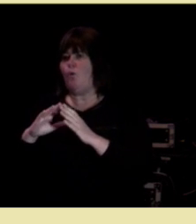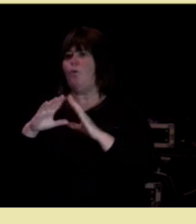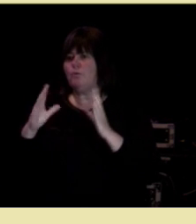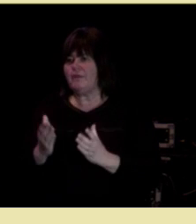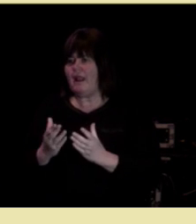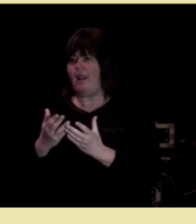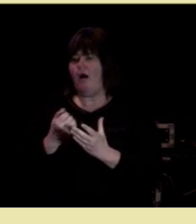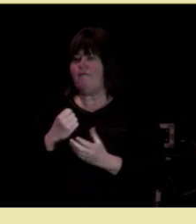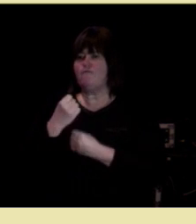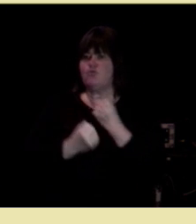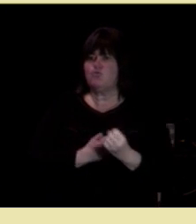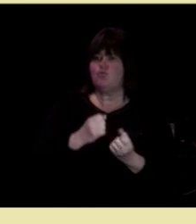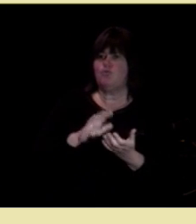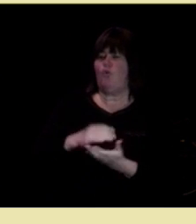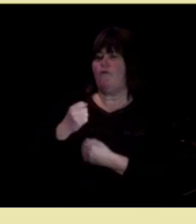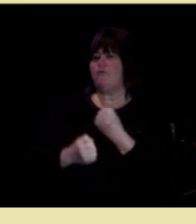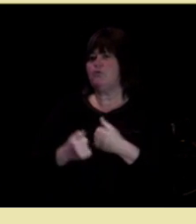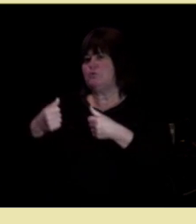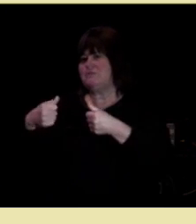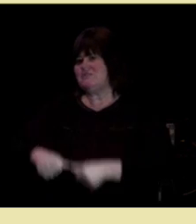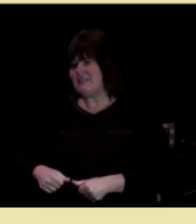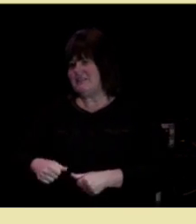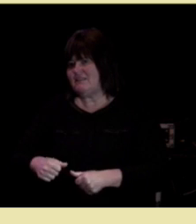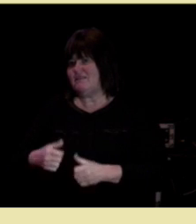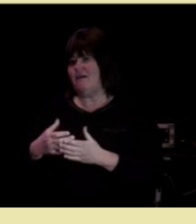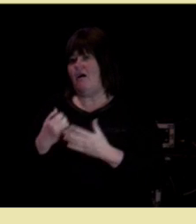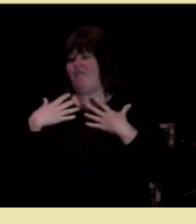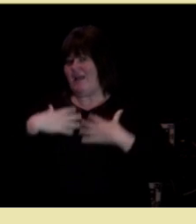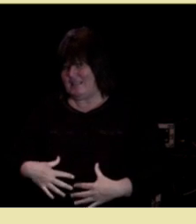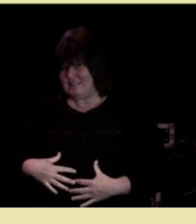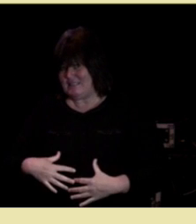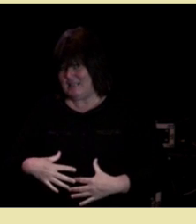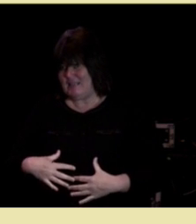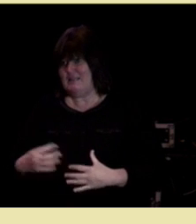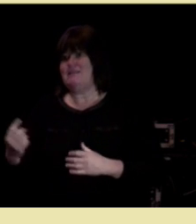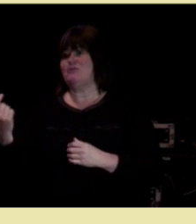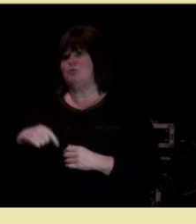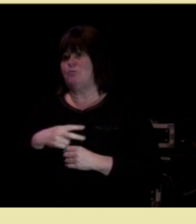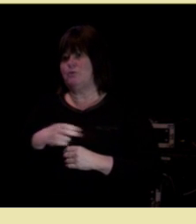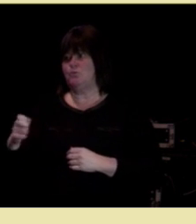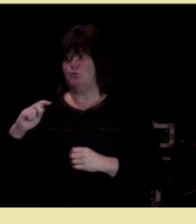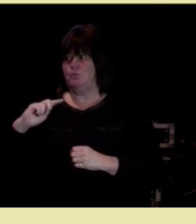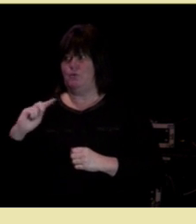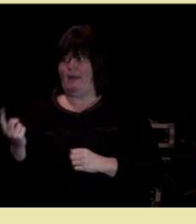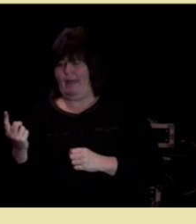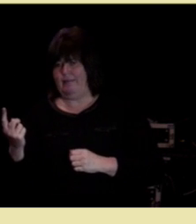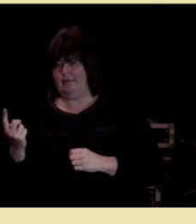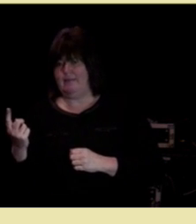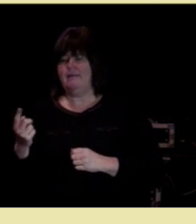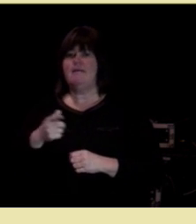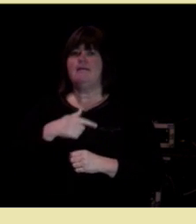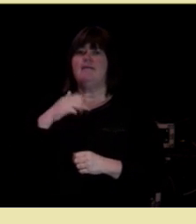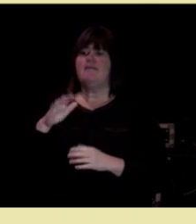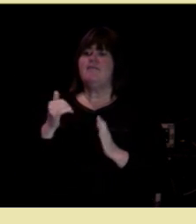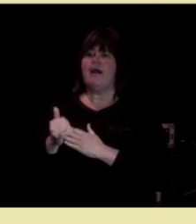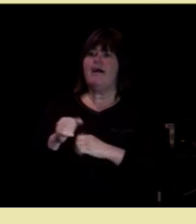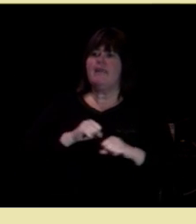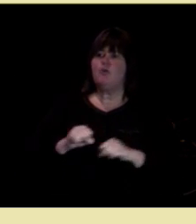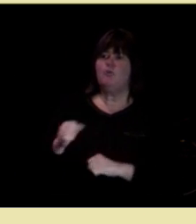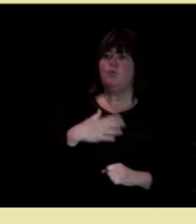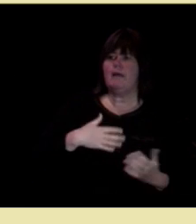helse, som kom I 2001. Vi I kommunehelsetjenesten. De